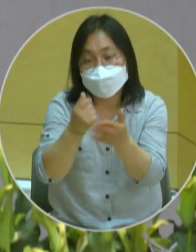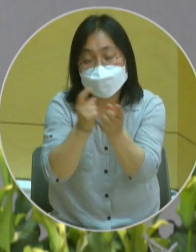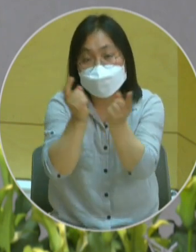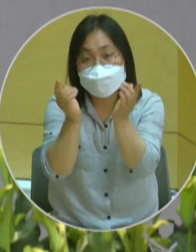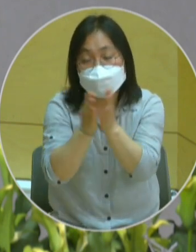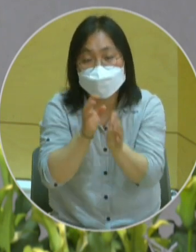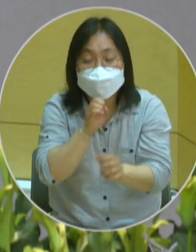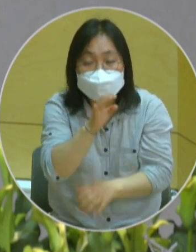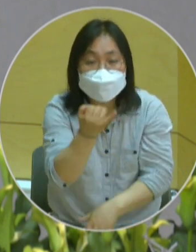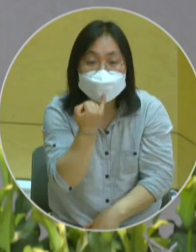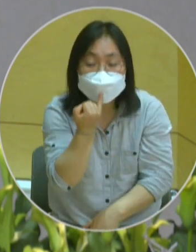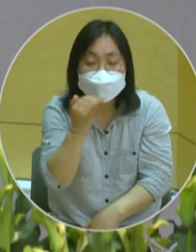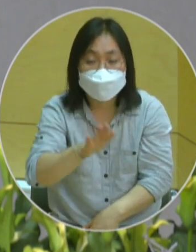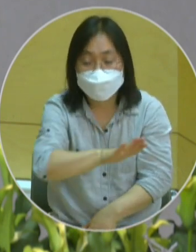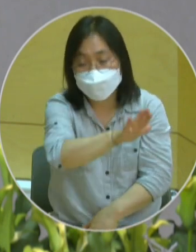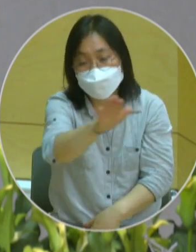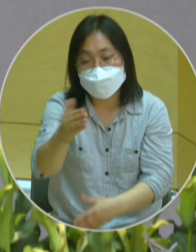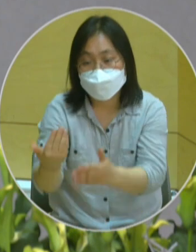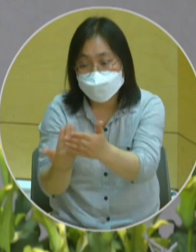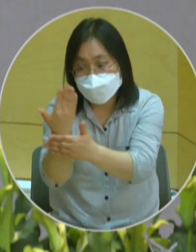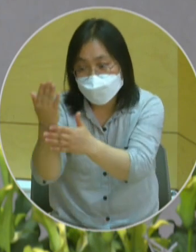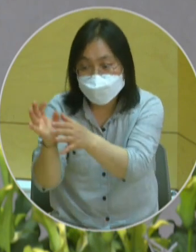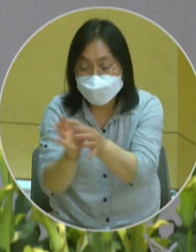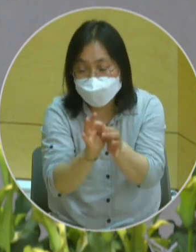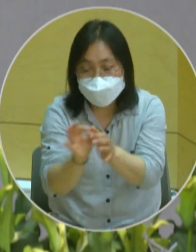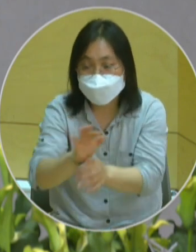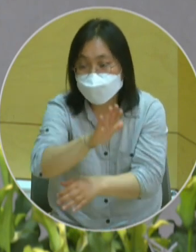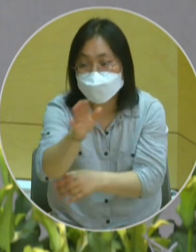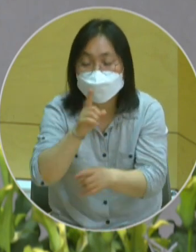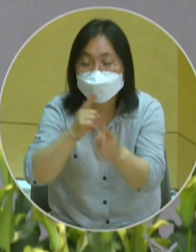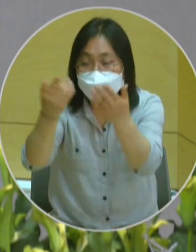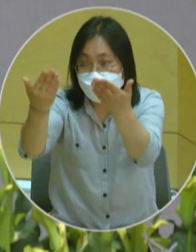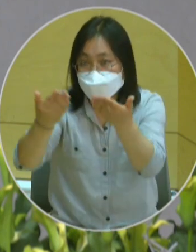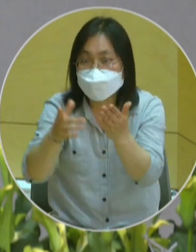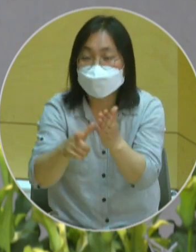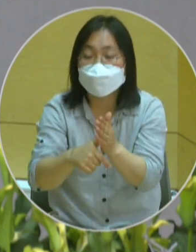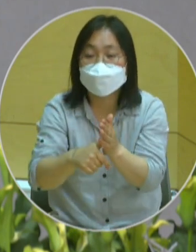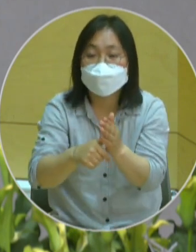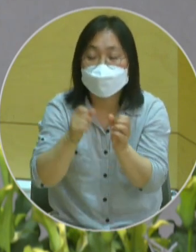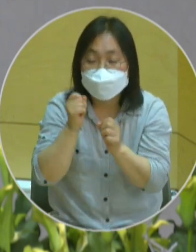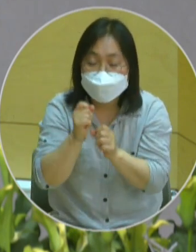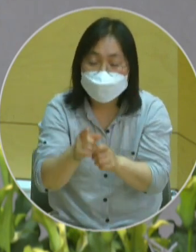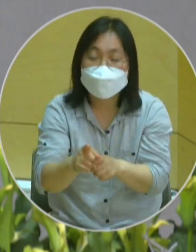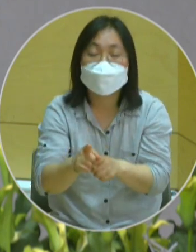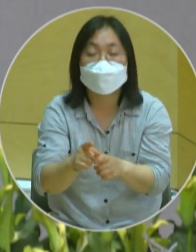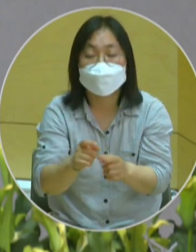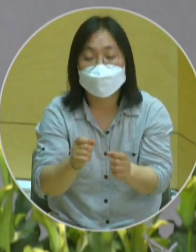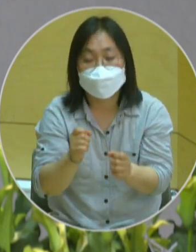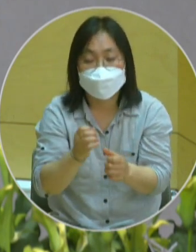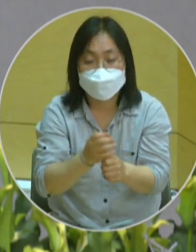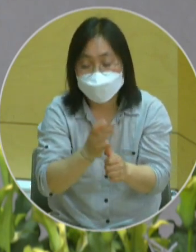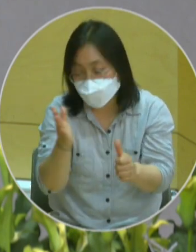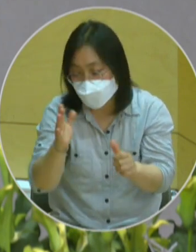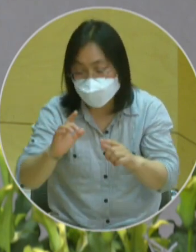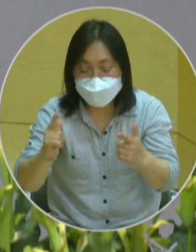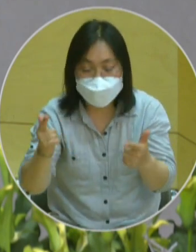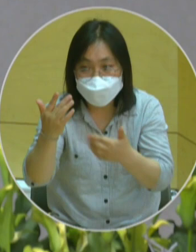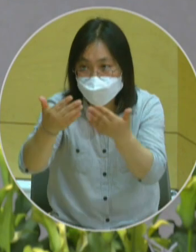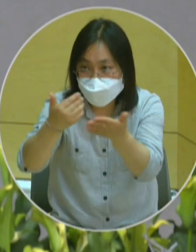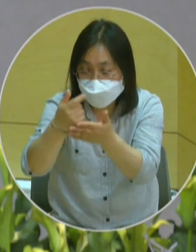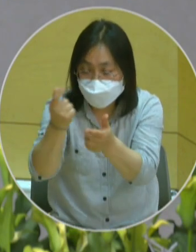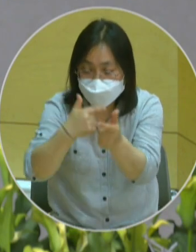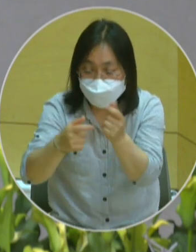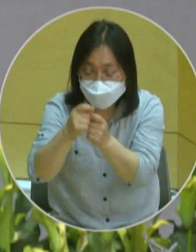수도 있지만 우리에게 사건을 통해서 우리에게 말씀하실 때 그때의 그 기회를 놓치지 않고 하나님께